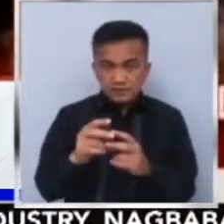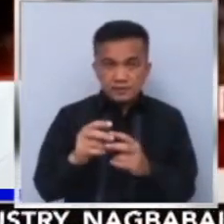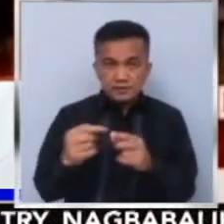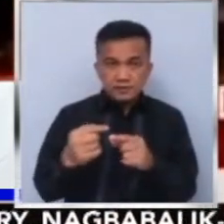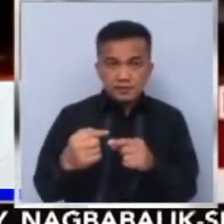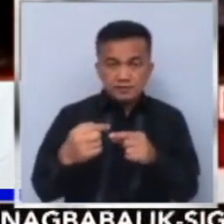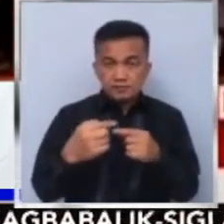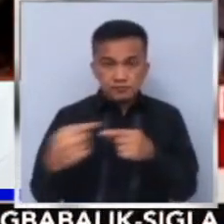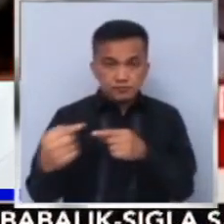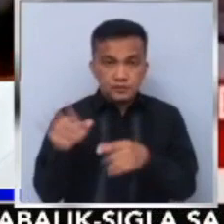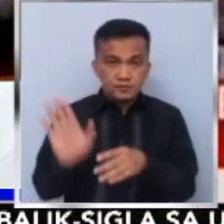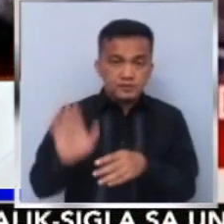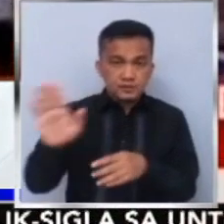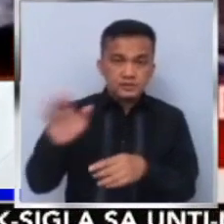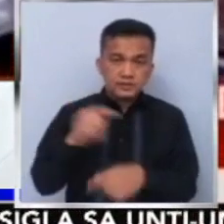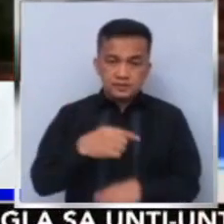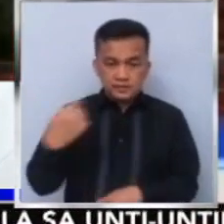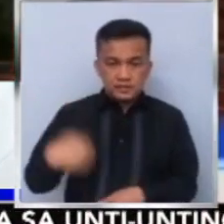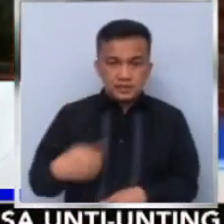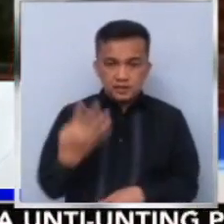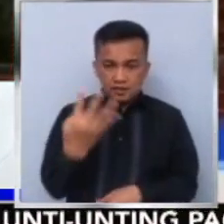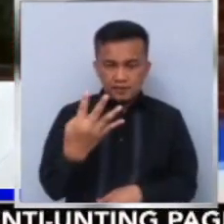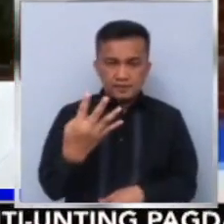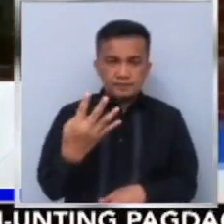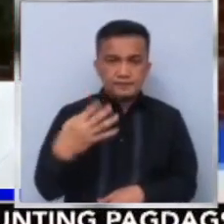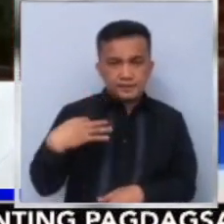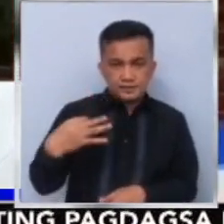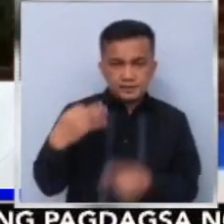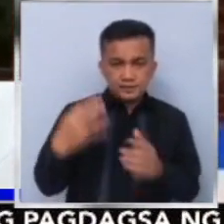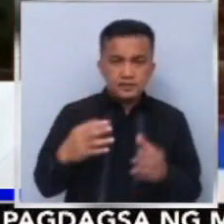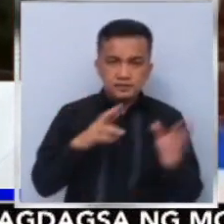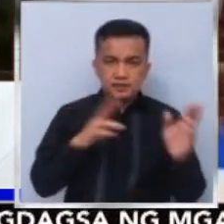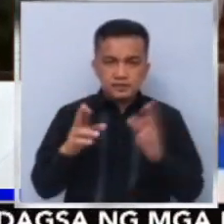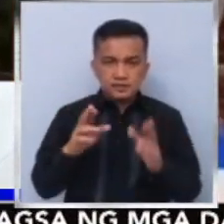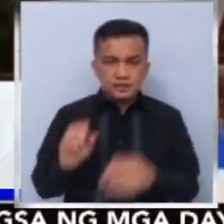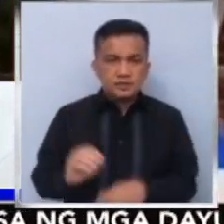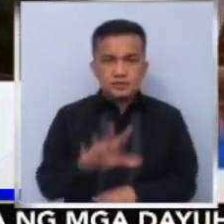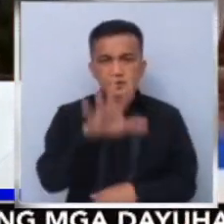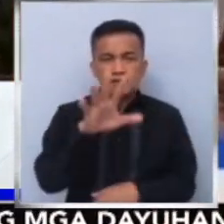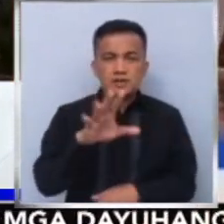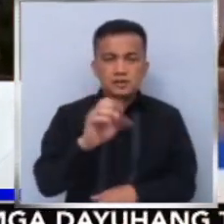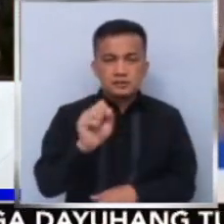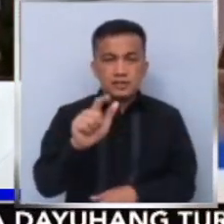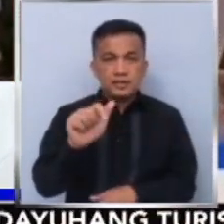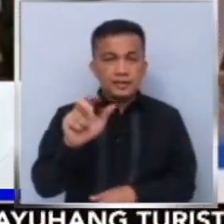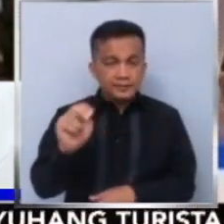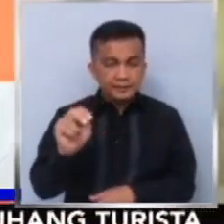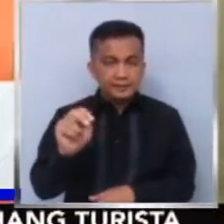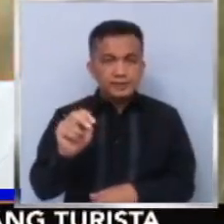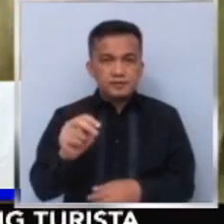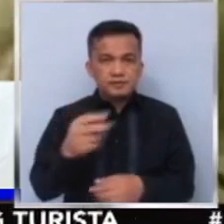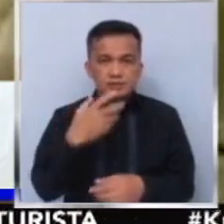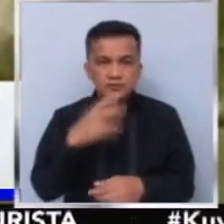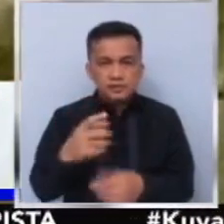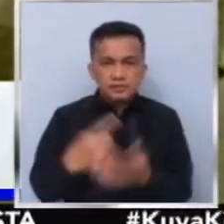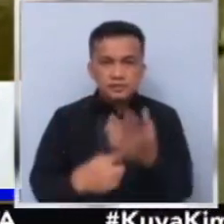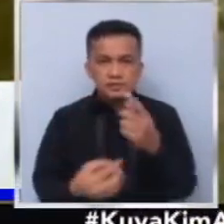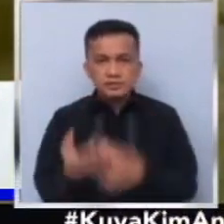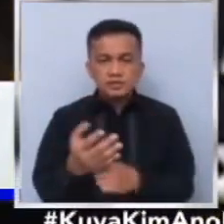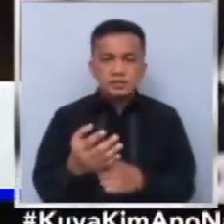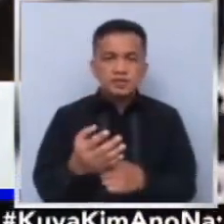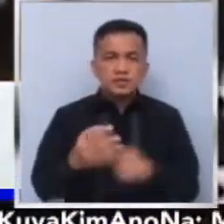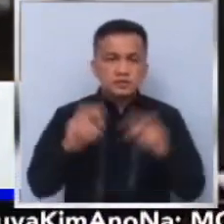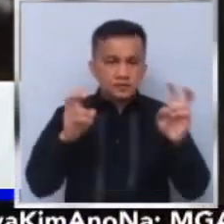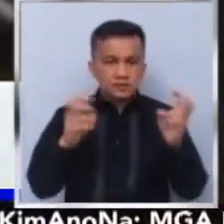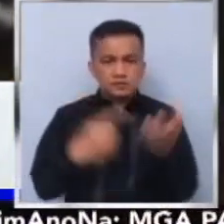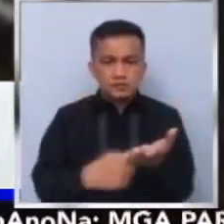kandidato, kapwa namang nagsabing handa silang isapubliko ang kanilang salin. Uminit ang debate ng mapag-usapan na ang rebelding NPA. Tanong